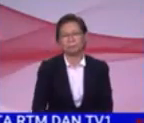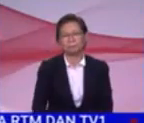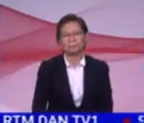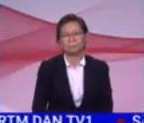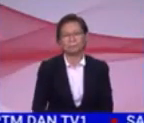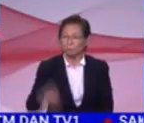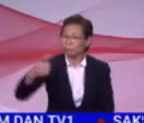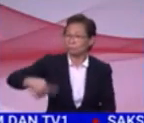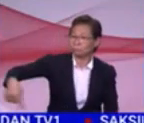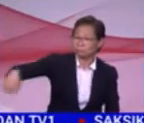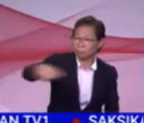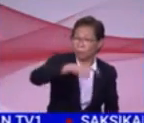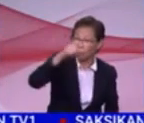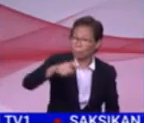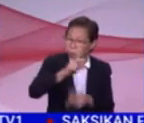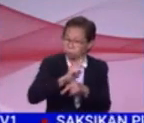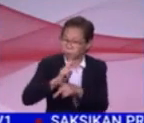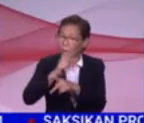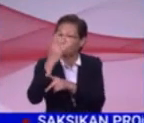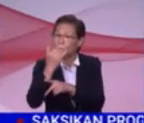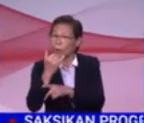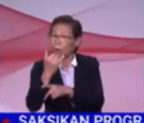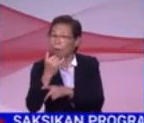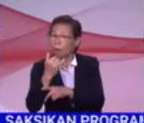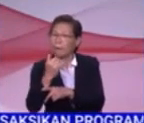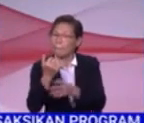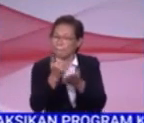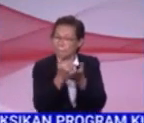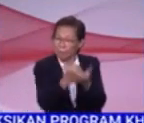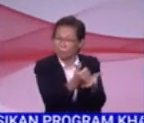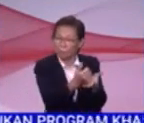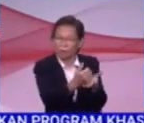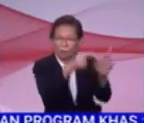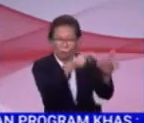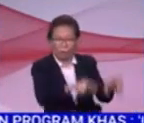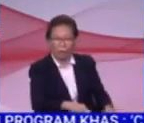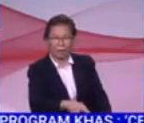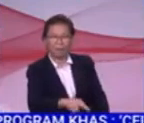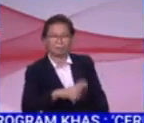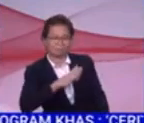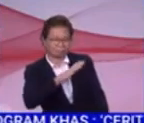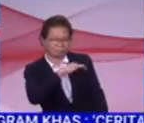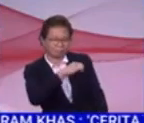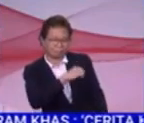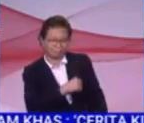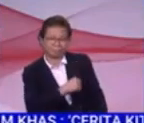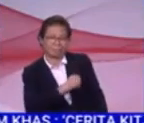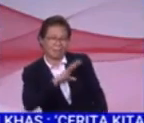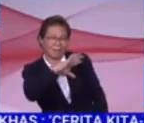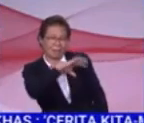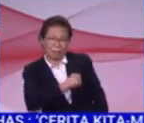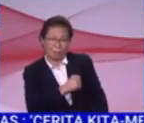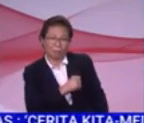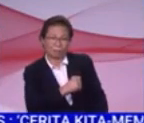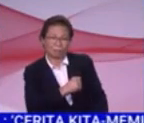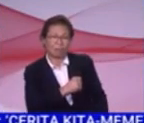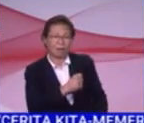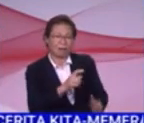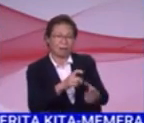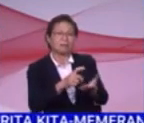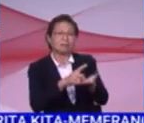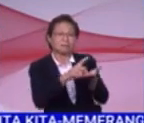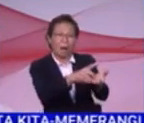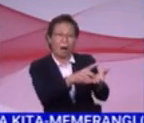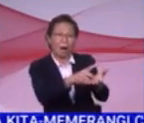Hai orang ramai perlu berhati-hati dan memastikan bantuan kepada rakyat Palestin disampaikan melalui saluran yang betul